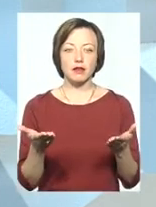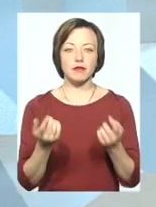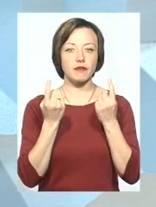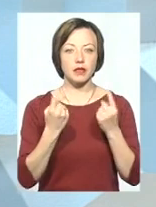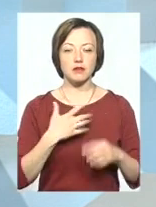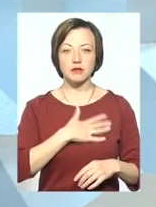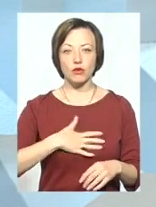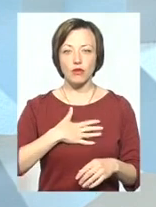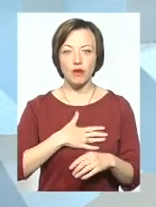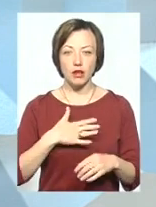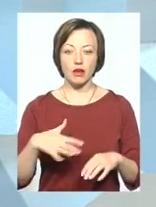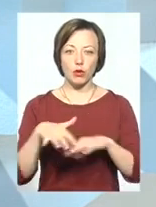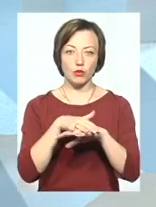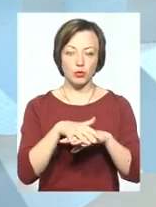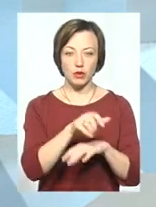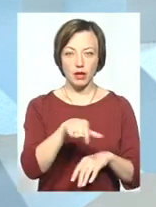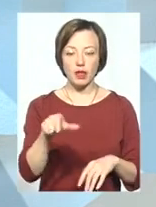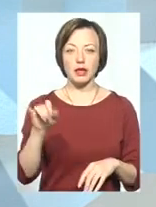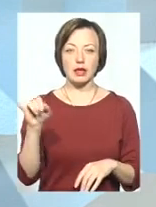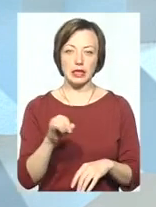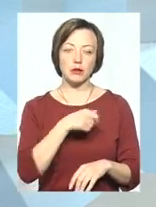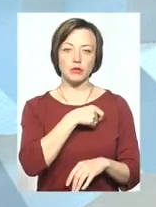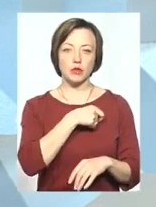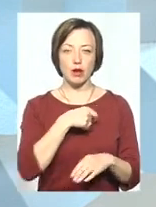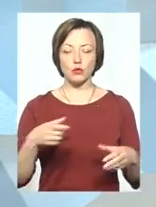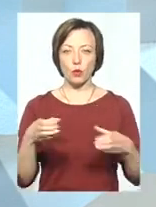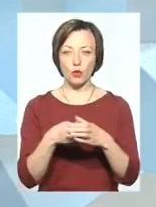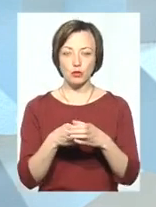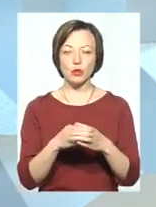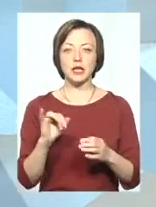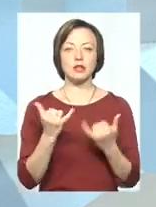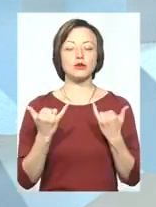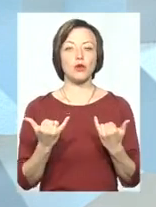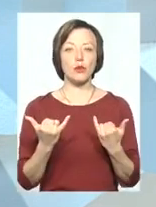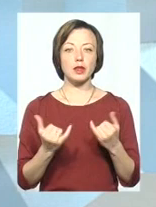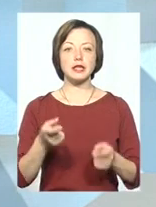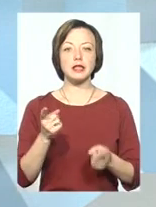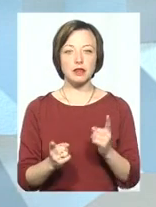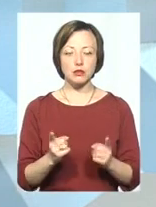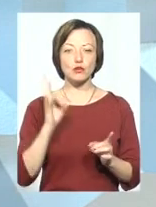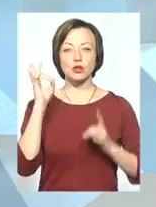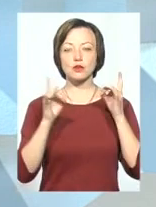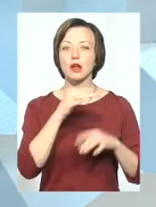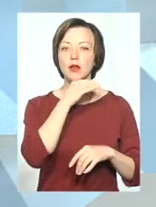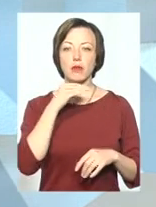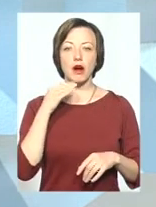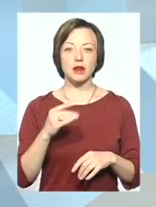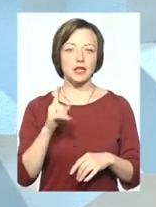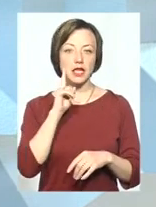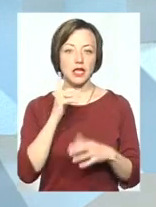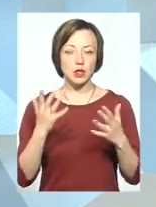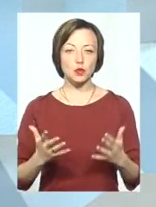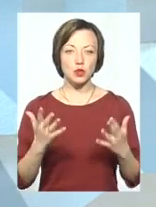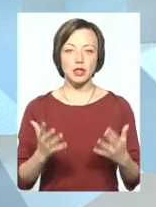схвилювання як широких кіл громадськості, так і безпосередньо депутатського корпусу. І сьогодні дійсно прозвучало дуже багато незручних